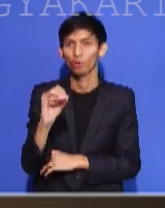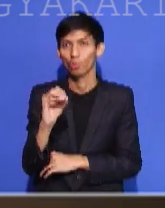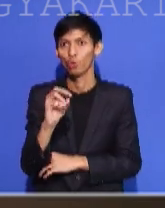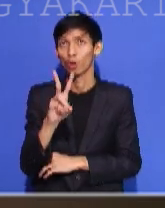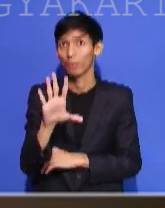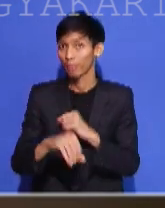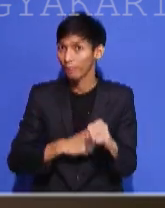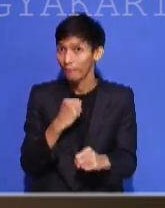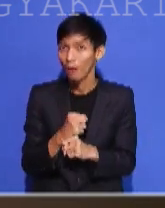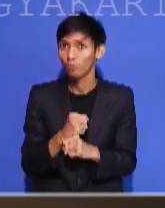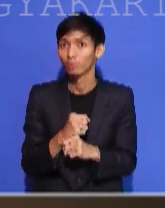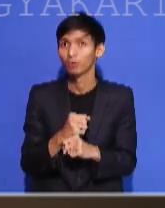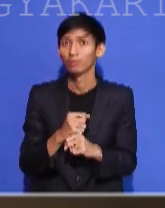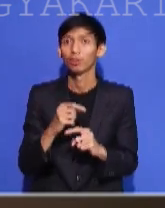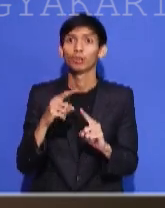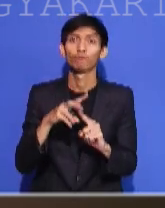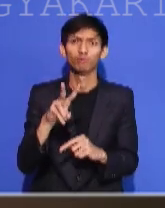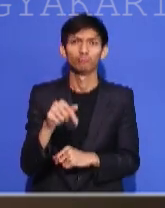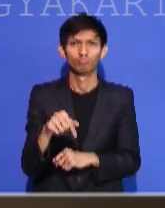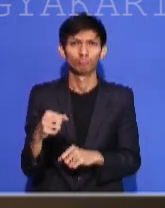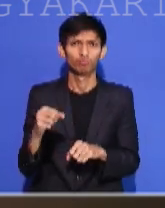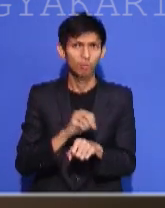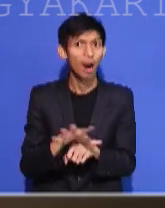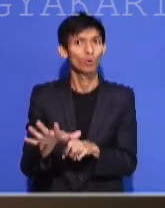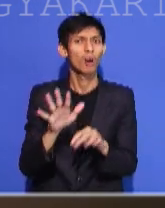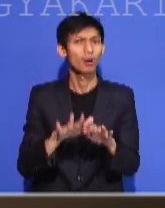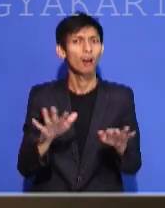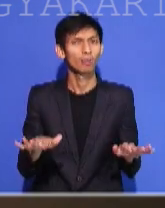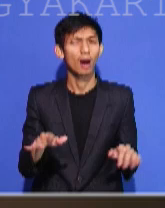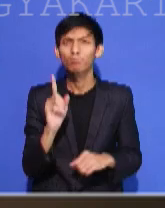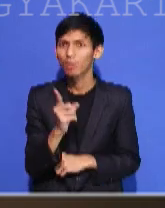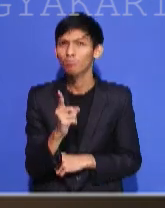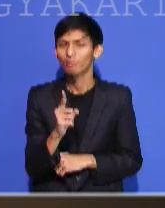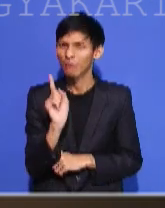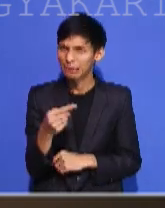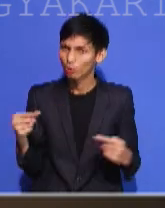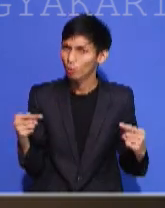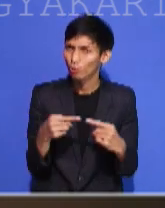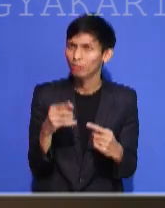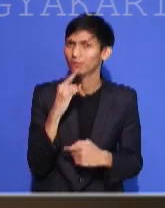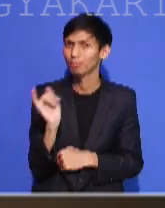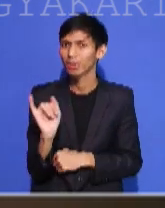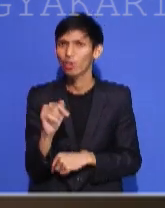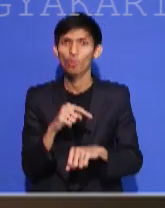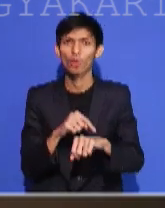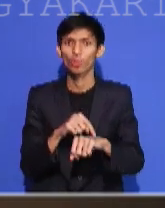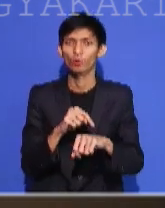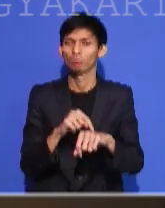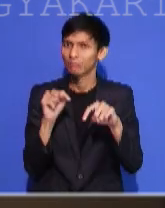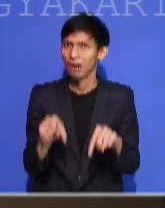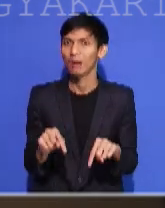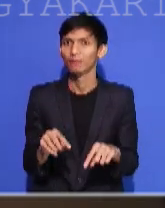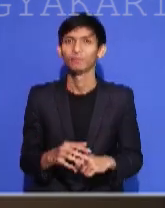sangat mengenal di masyarakat, terutama anak-anak di zamannya, itu masih relevan dengan zaman saat ini. Dan itu